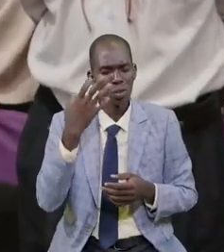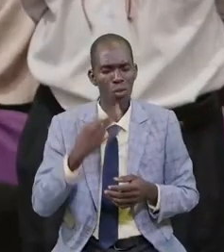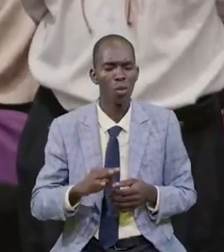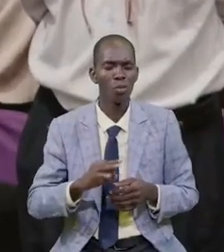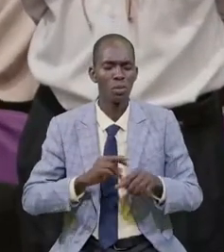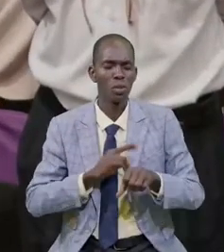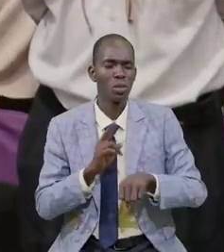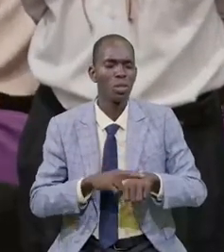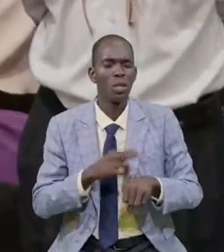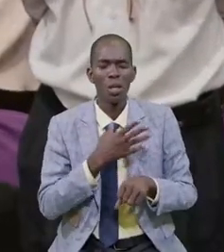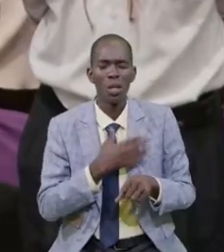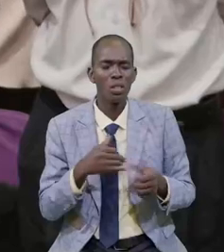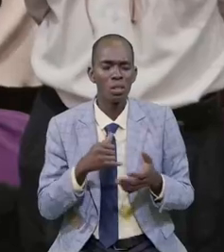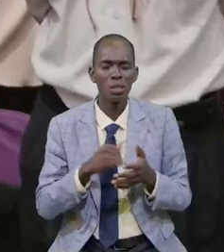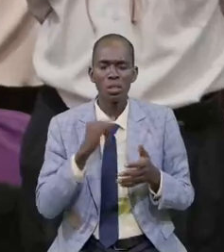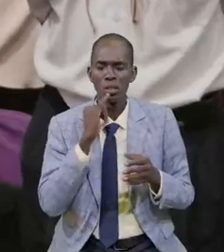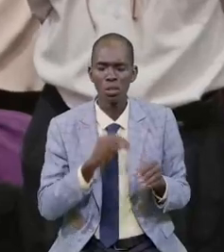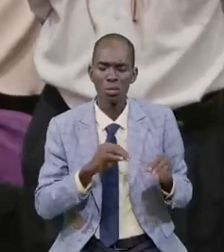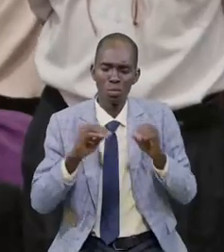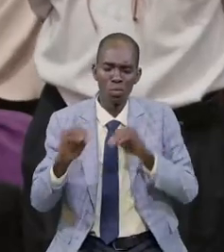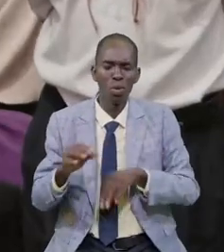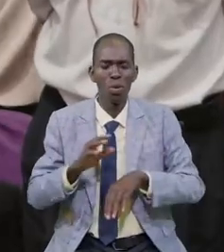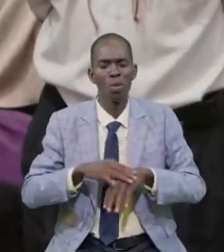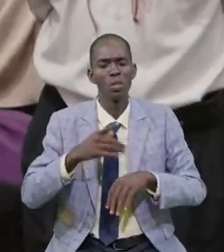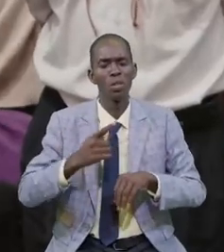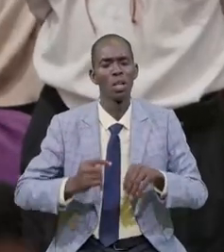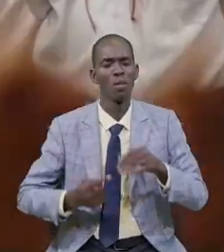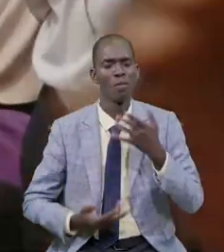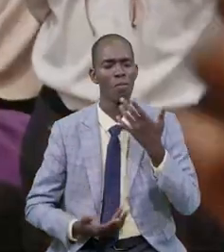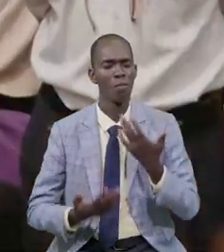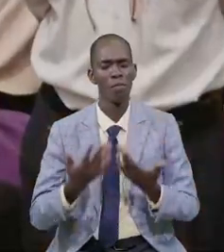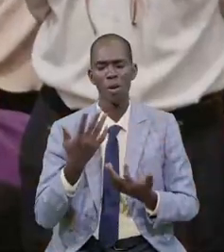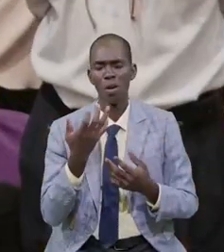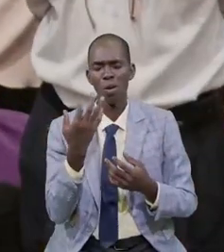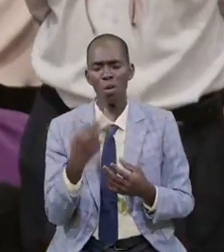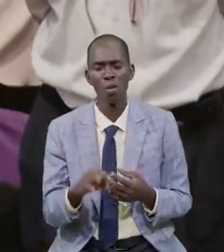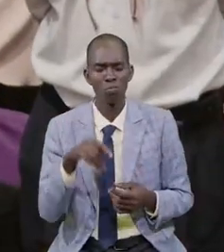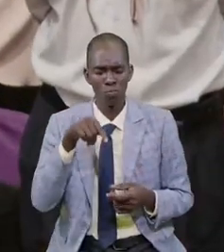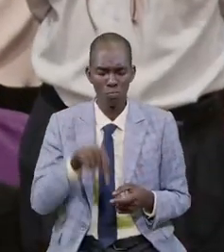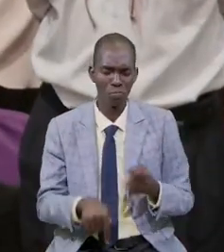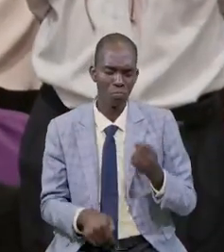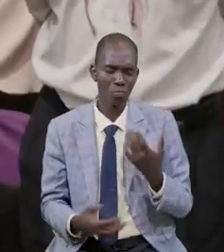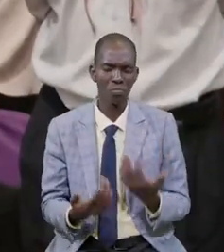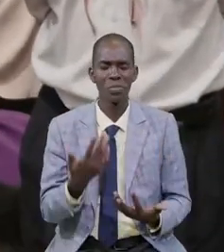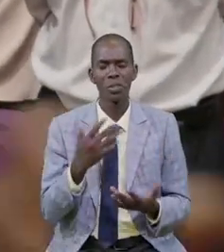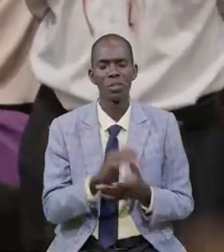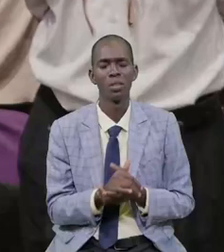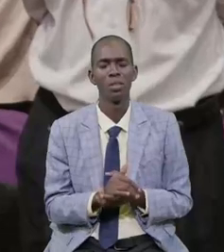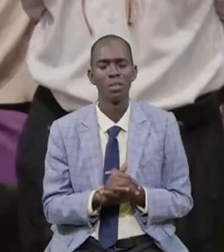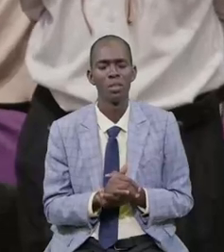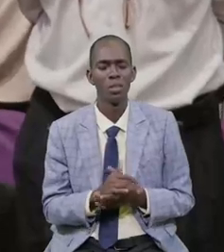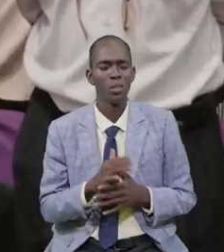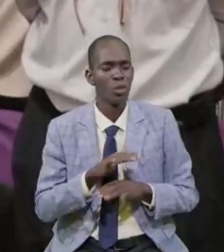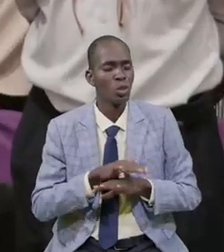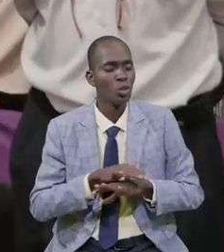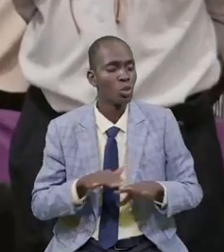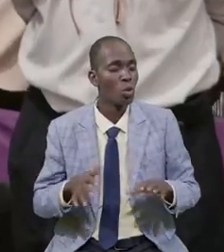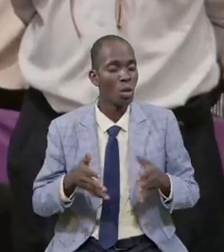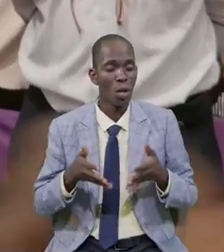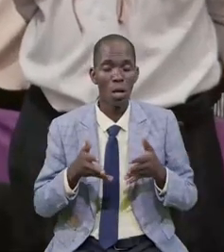cou de la gyène, et elle est même enflammée par la gyène. Ne permettez pas à